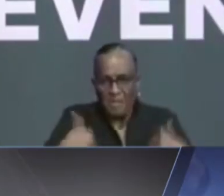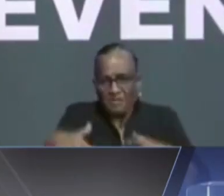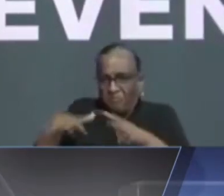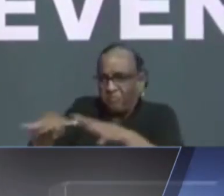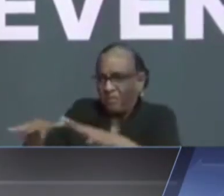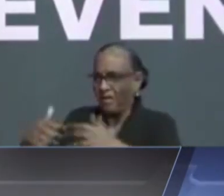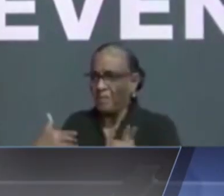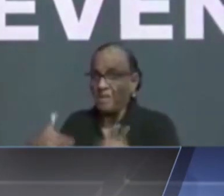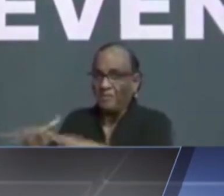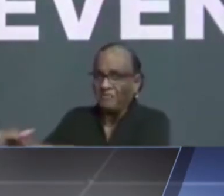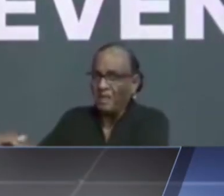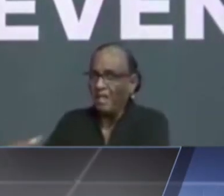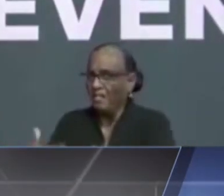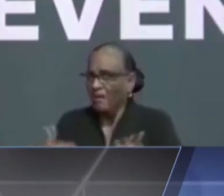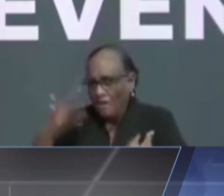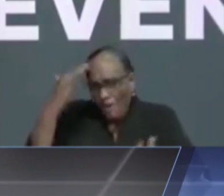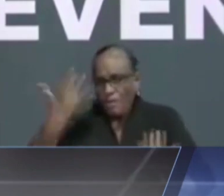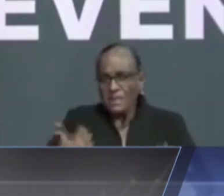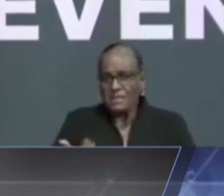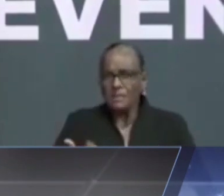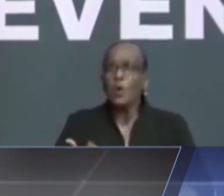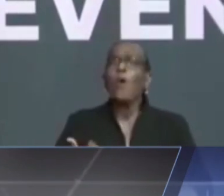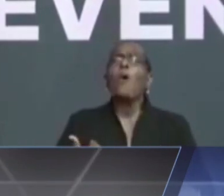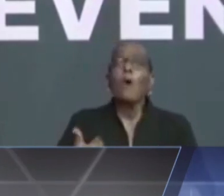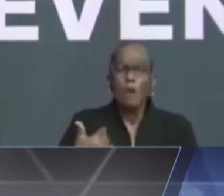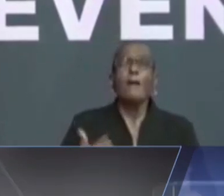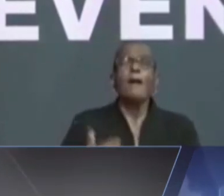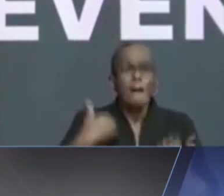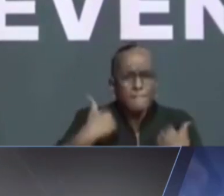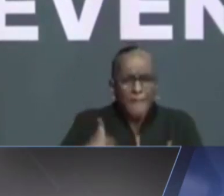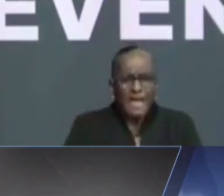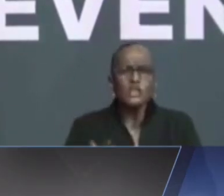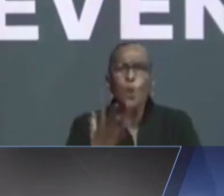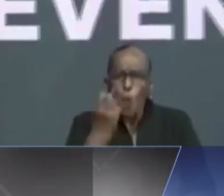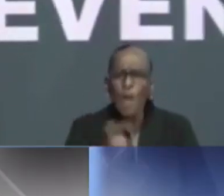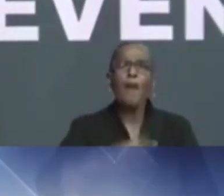is, dus we gaan daarop inspelen. En de